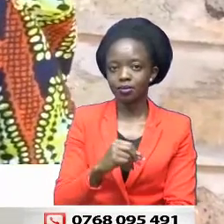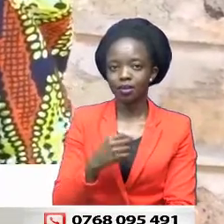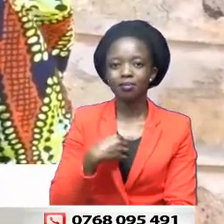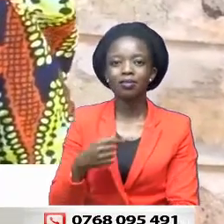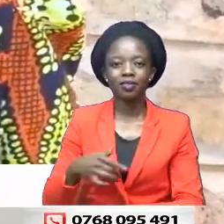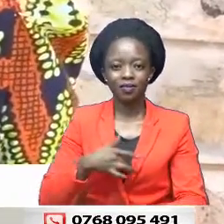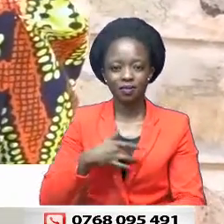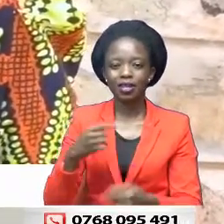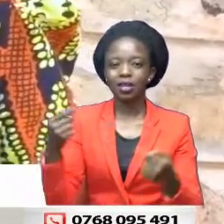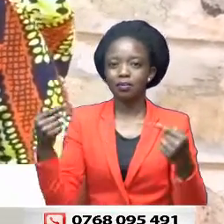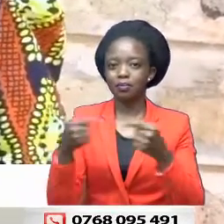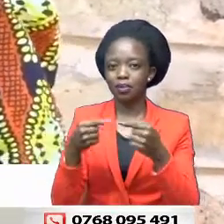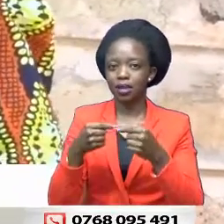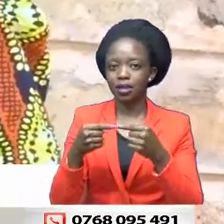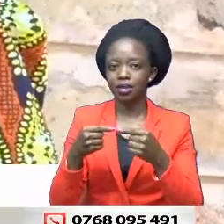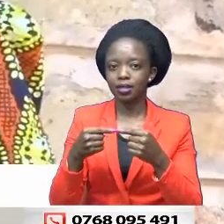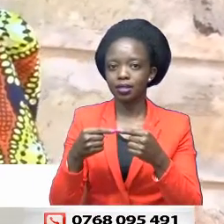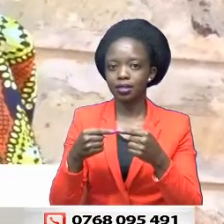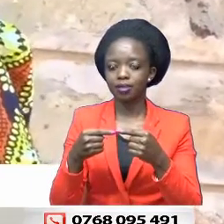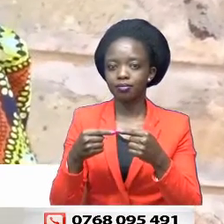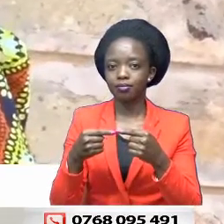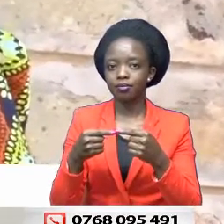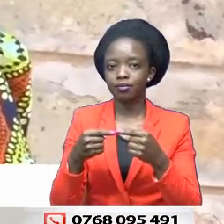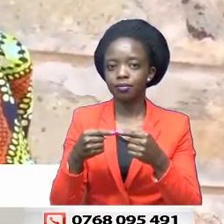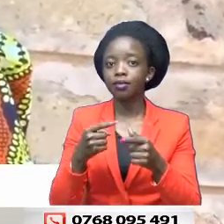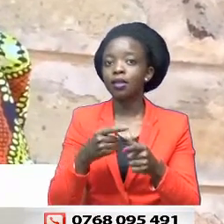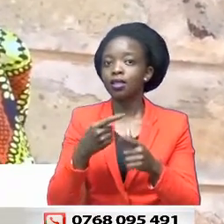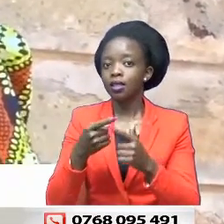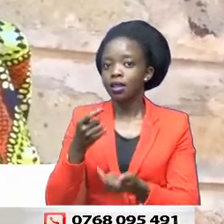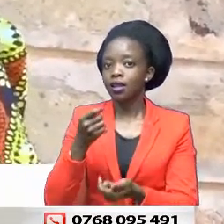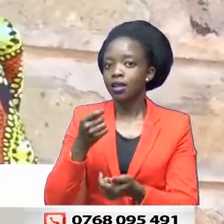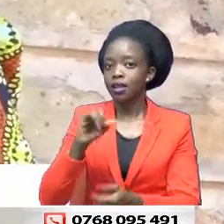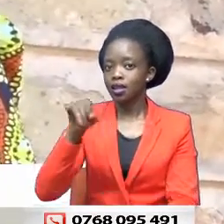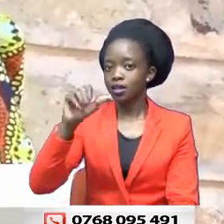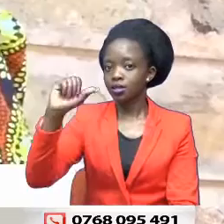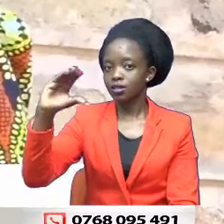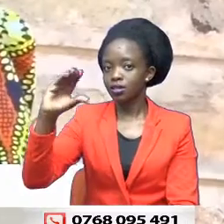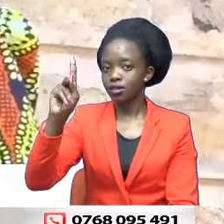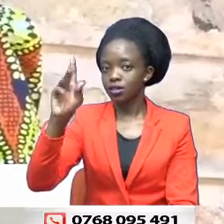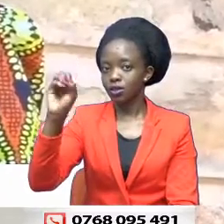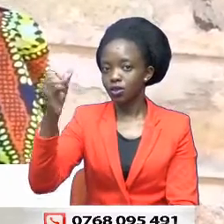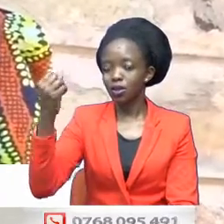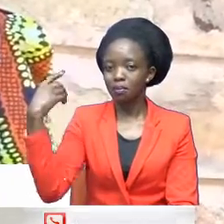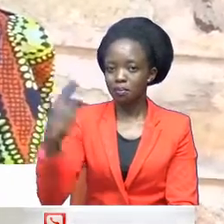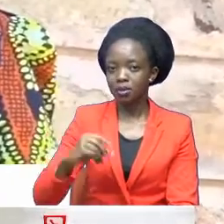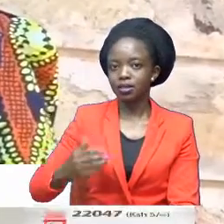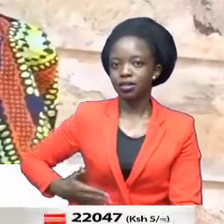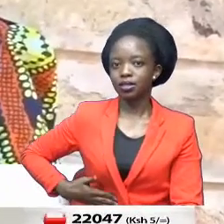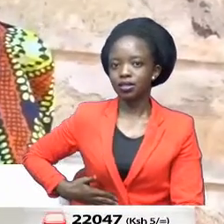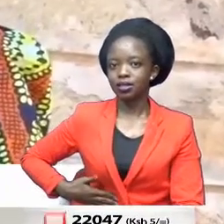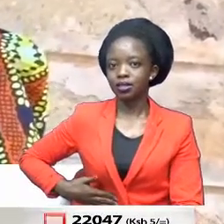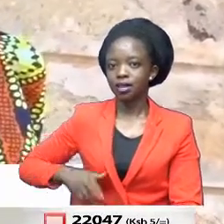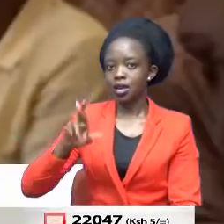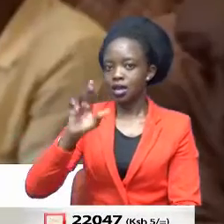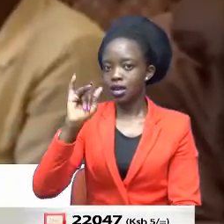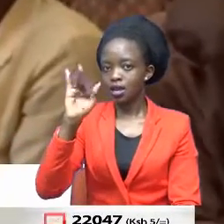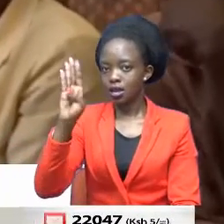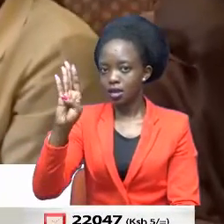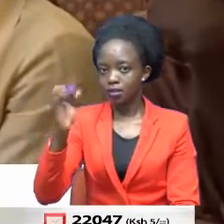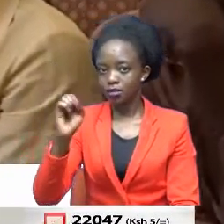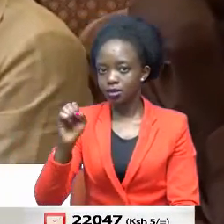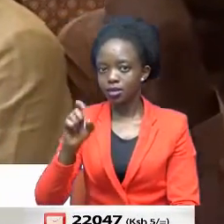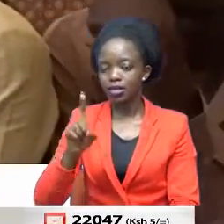utumbo nikainama. Alafu Jason akaniweka ngumi ya mabeka. Alafu wiki ngumi ya